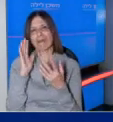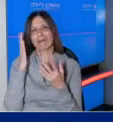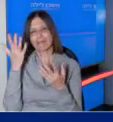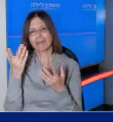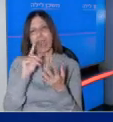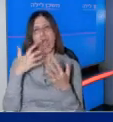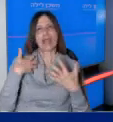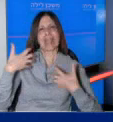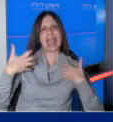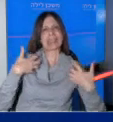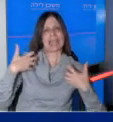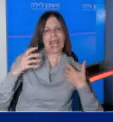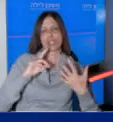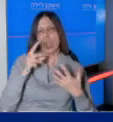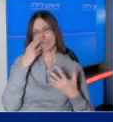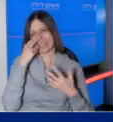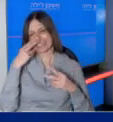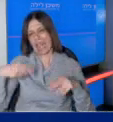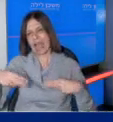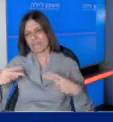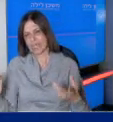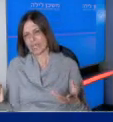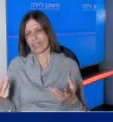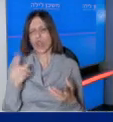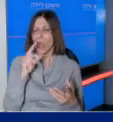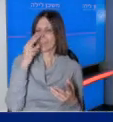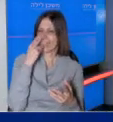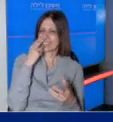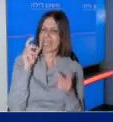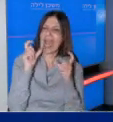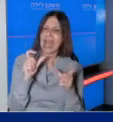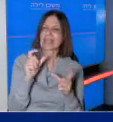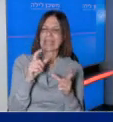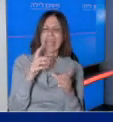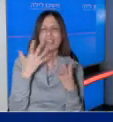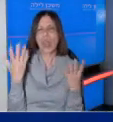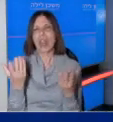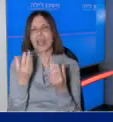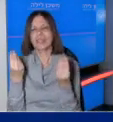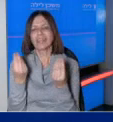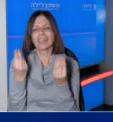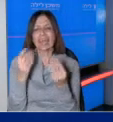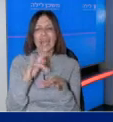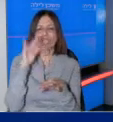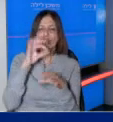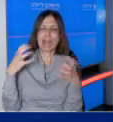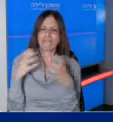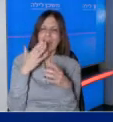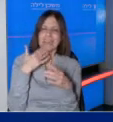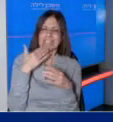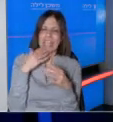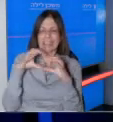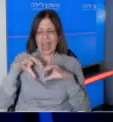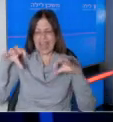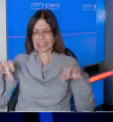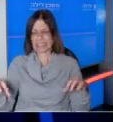אובר תיאטרליות, לא מנסה להפחיד ולהלך אימים, לא מנסה להגן על כל המתרים הרגישים של החברה הישראלית, ולהסיט ולפלג. אתה